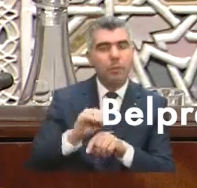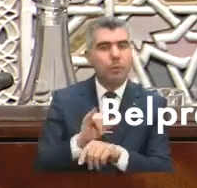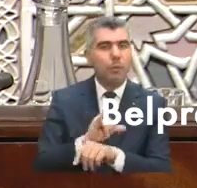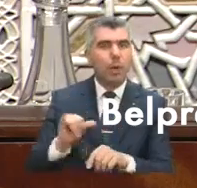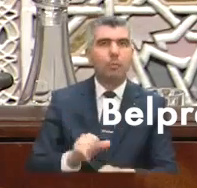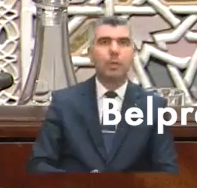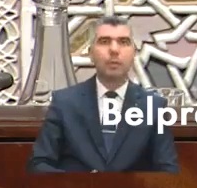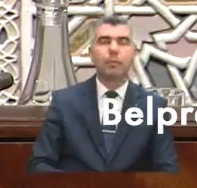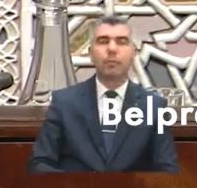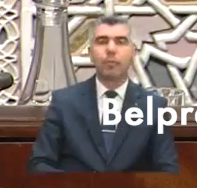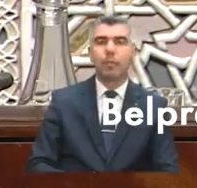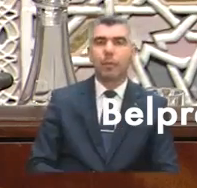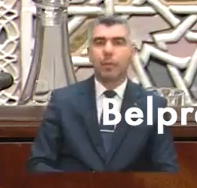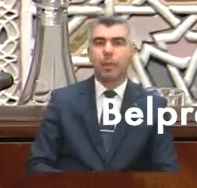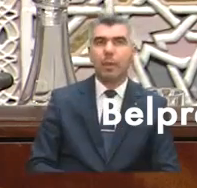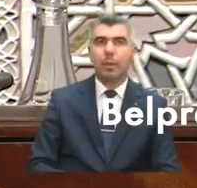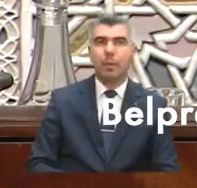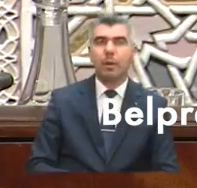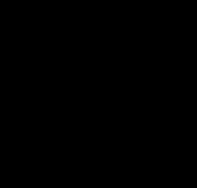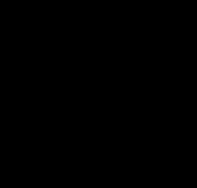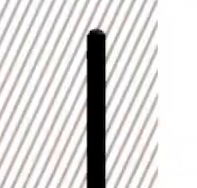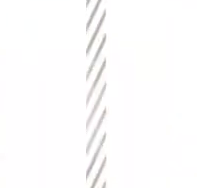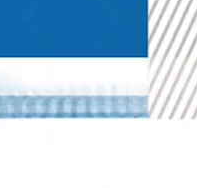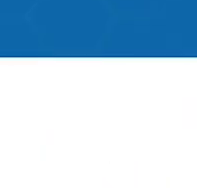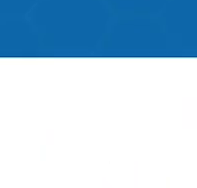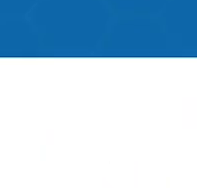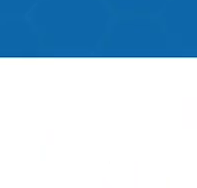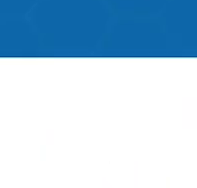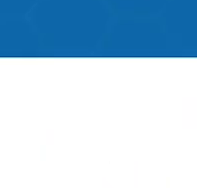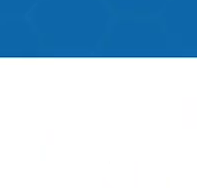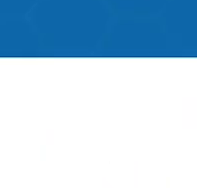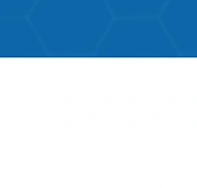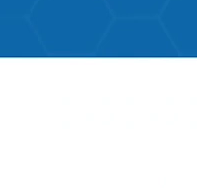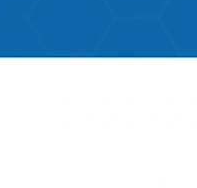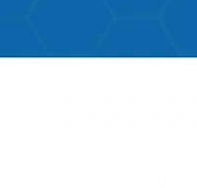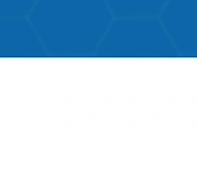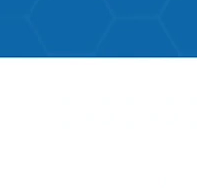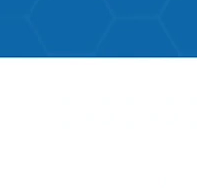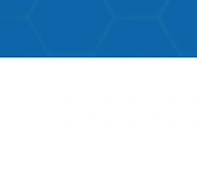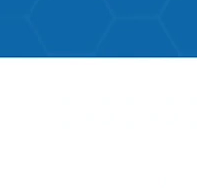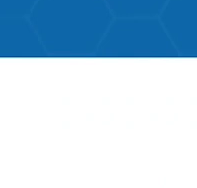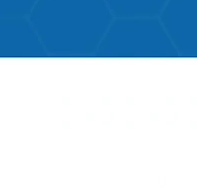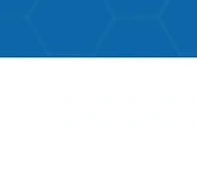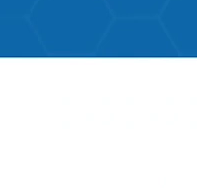الرئيس بكل التبجيل وتقدير وصية. ما تنساوش تابوناو في